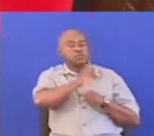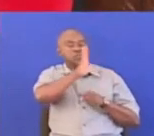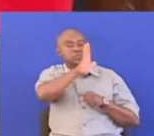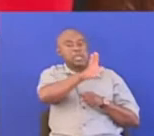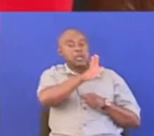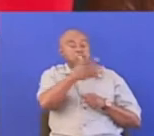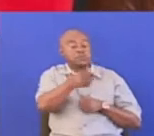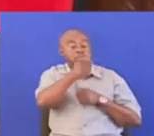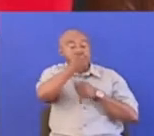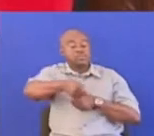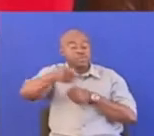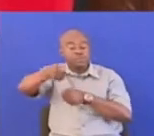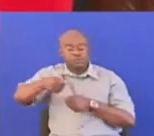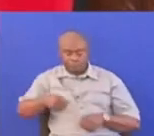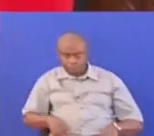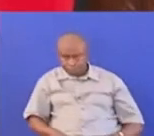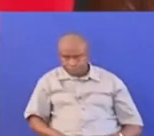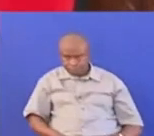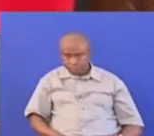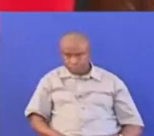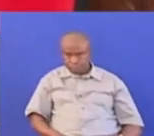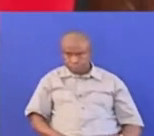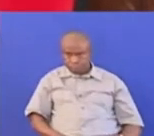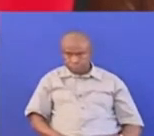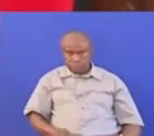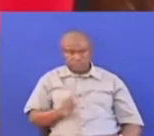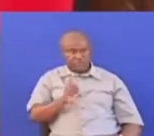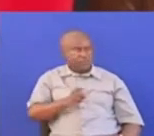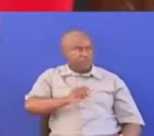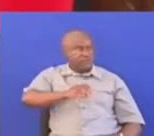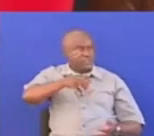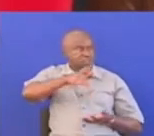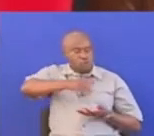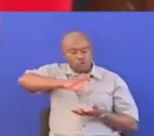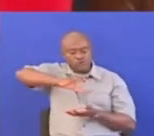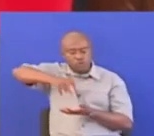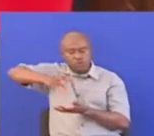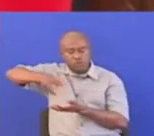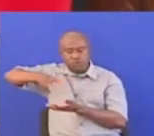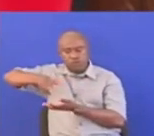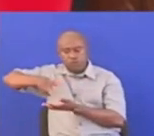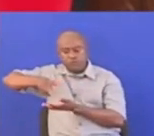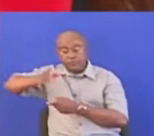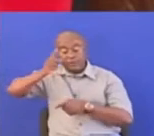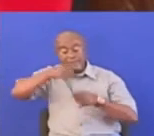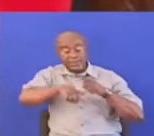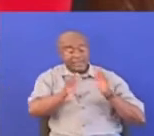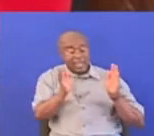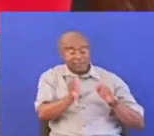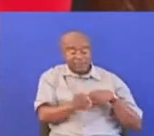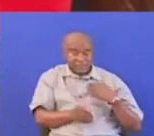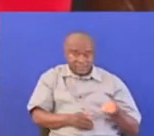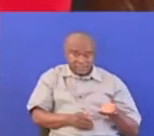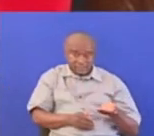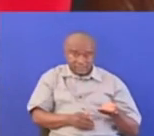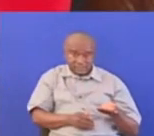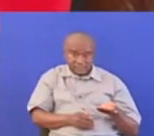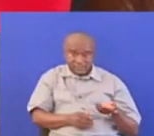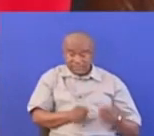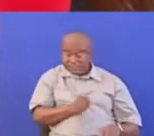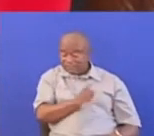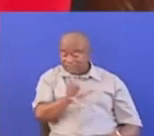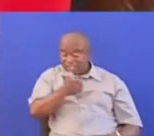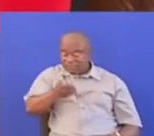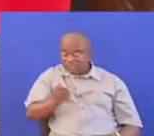zao za kilimo. Mheshimiwa Spika, viko vitongoji ambavyo vimechukuliwa vitakuwa ndani ya hifadhi, kwa maana kwamba vile